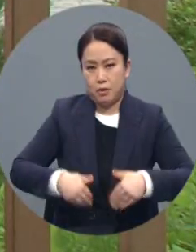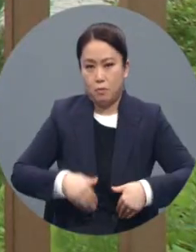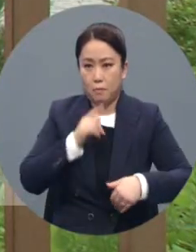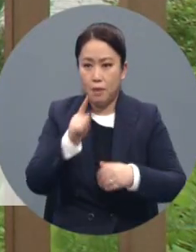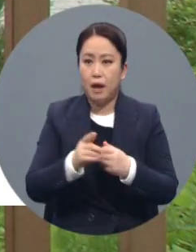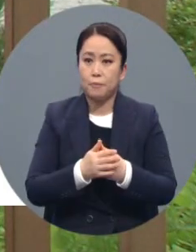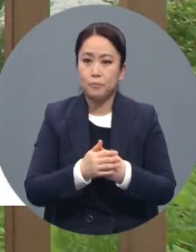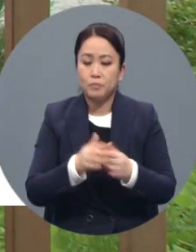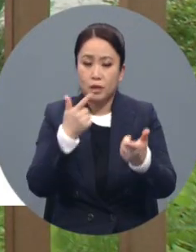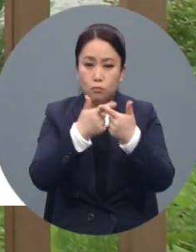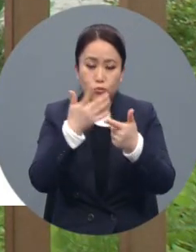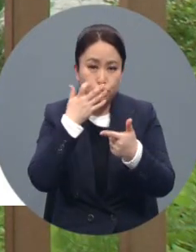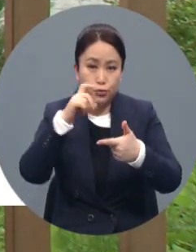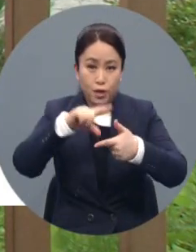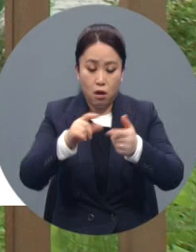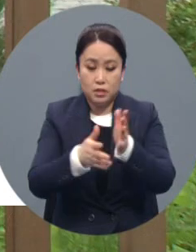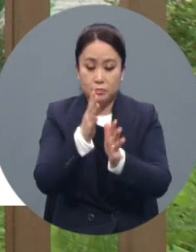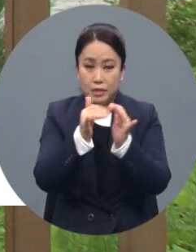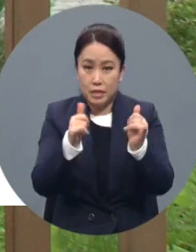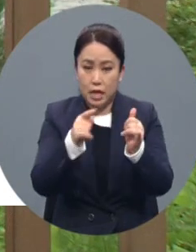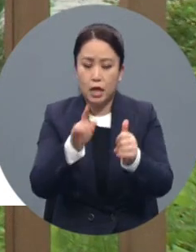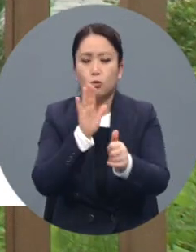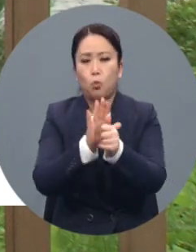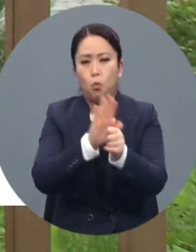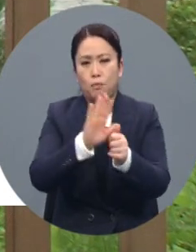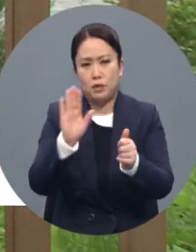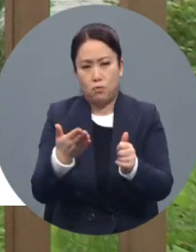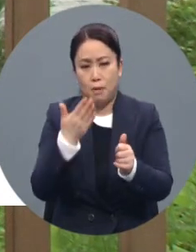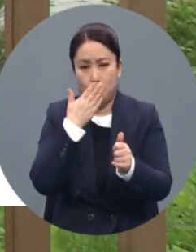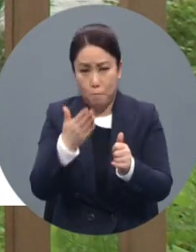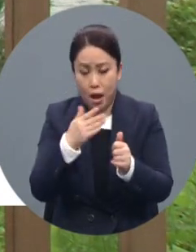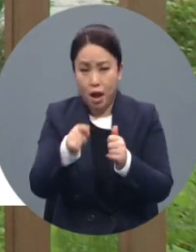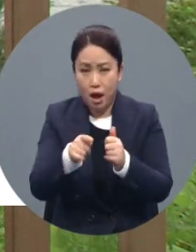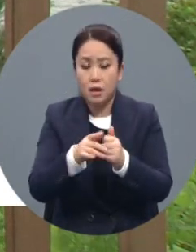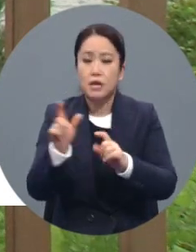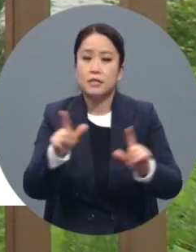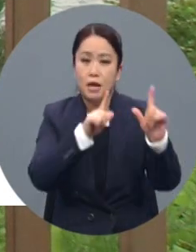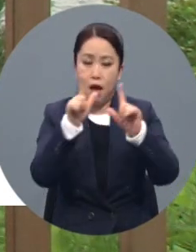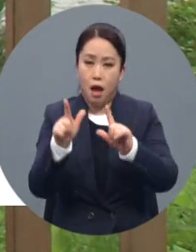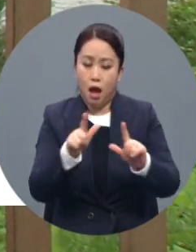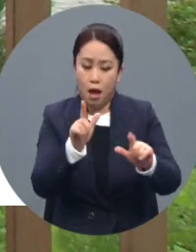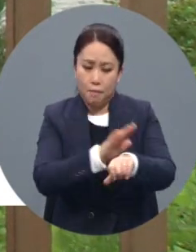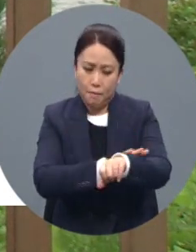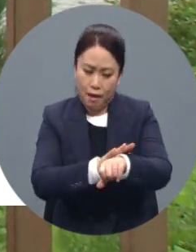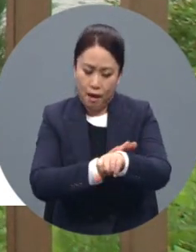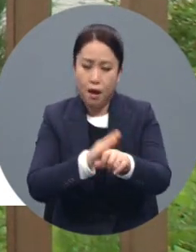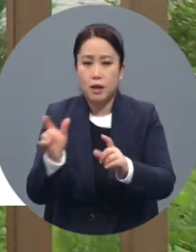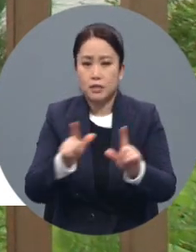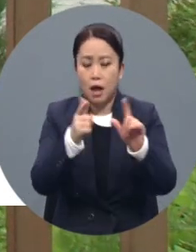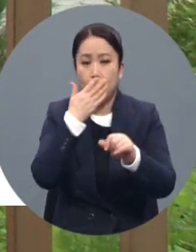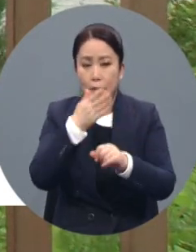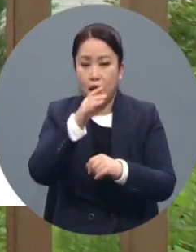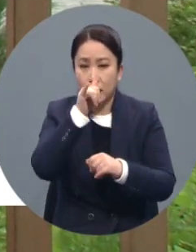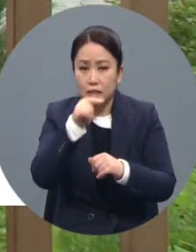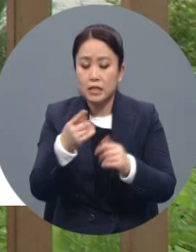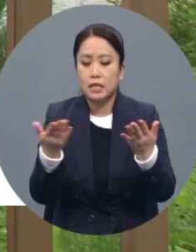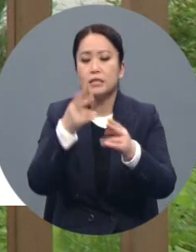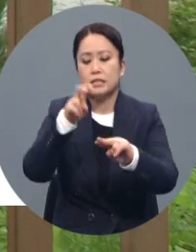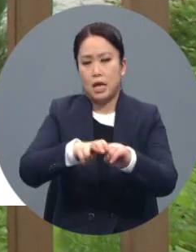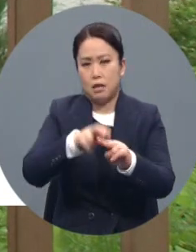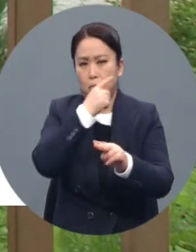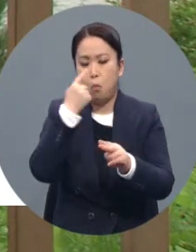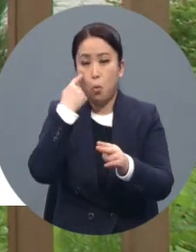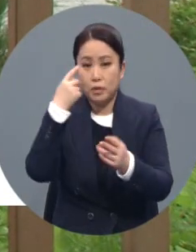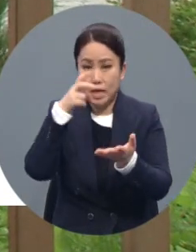부울경 시민들에게 도움이 될 수 있는 그 삶의 질을 높일 수 있는 그런 일자리